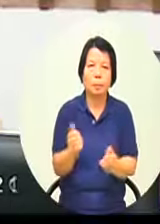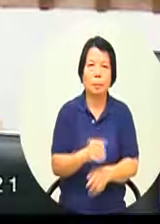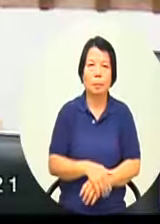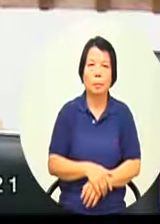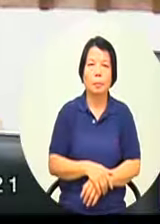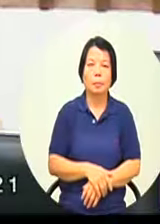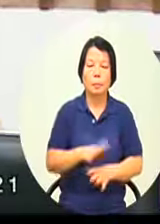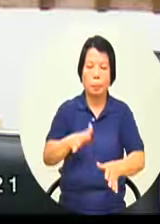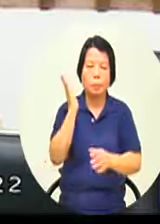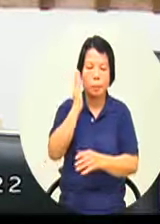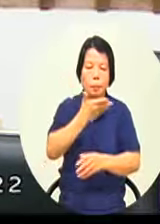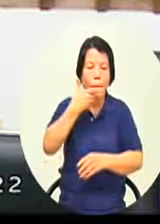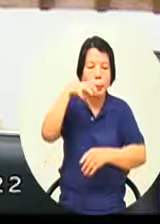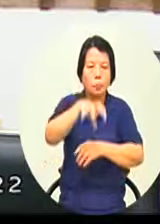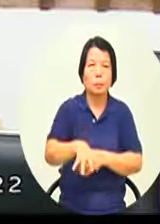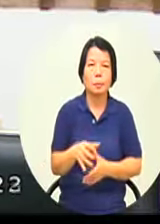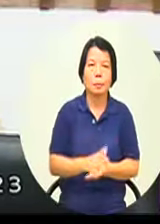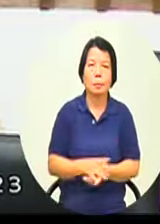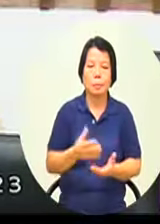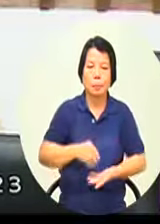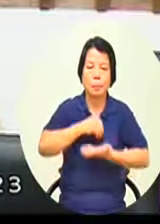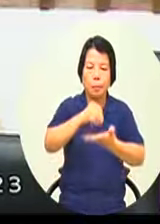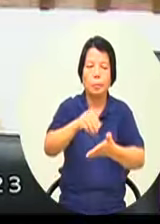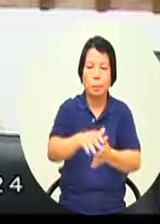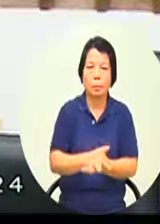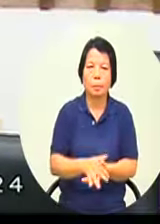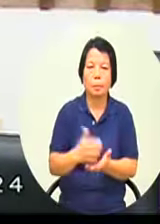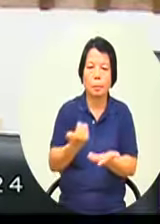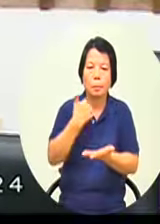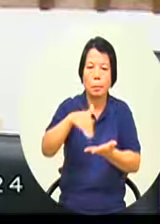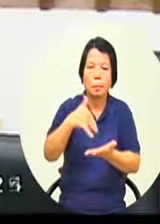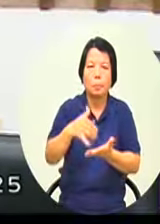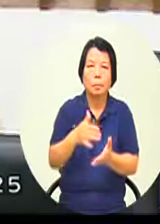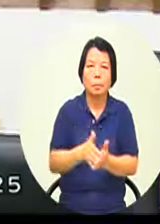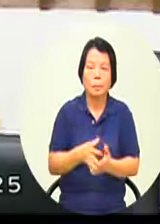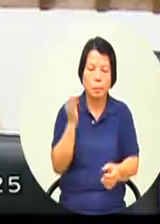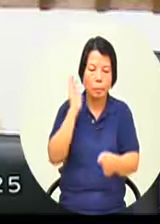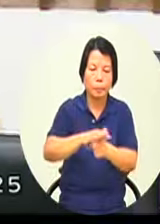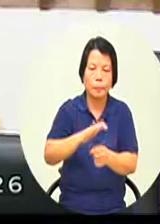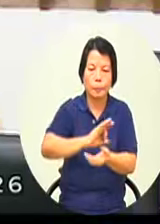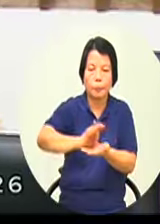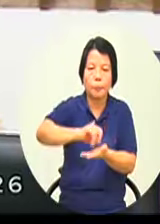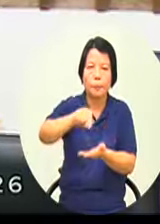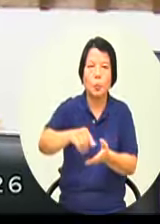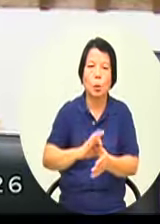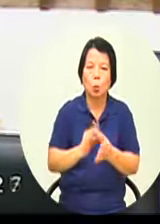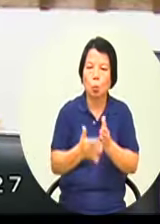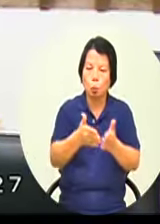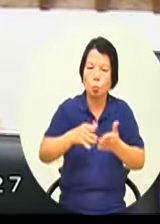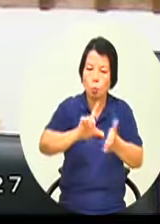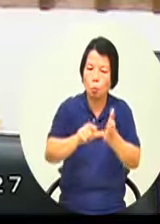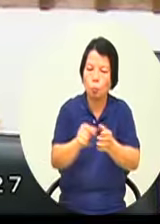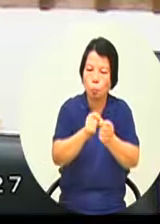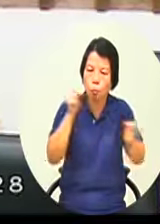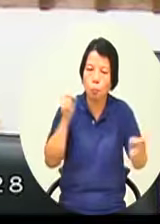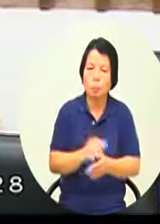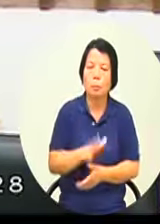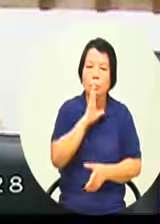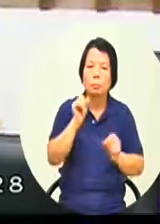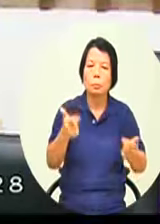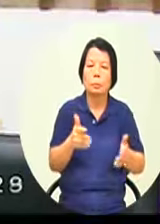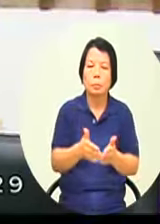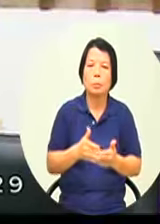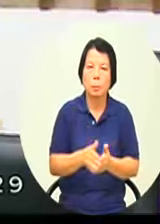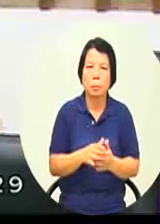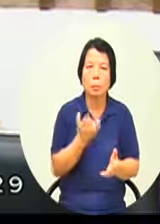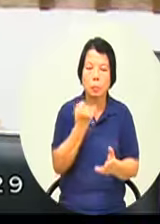现在水利局这边有提出这个经费来做这个部分，那为什么还需要这么长的时间？是不是有没有办法